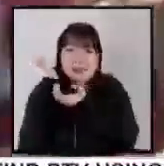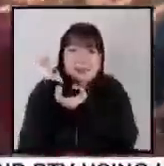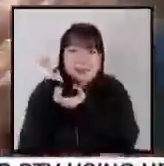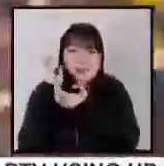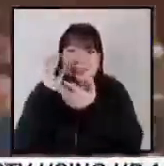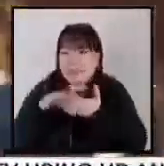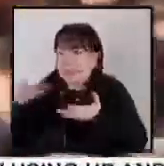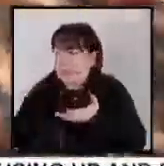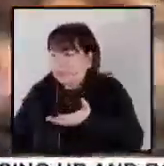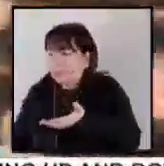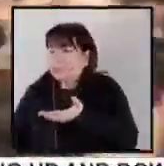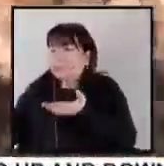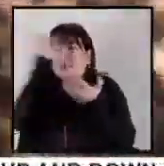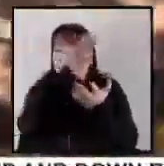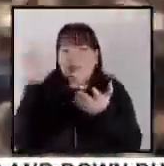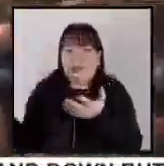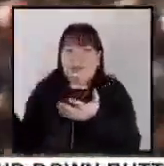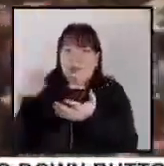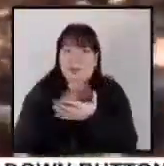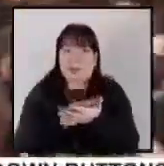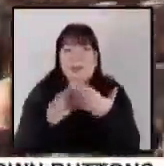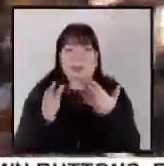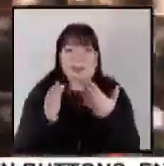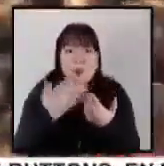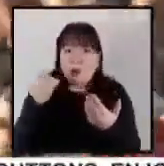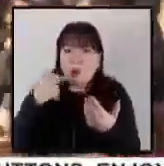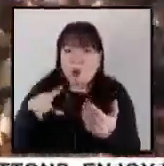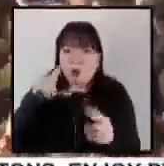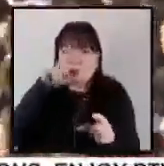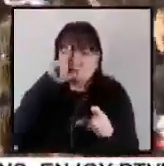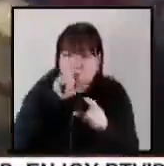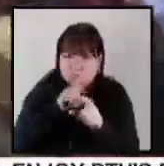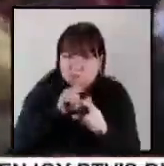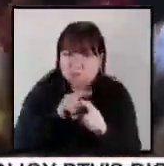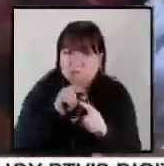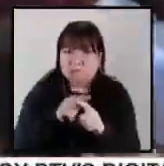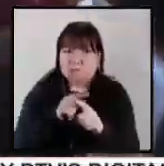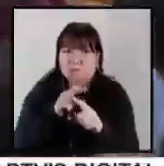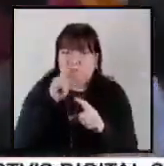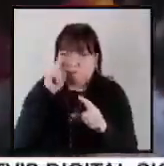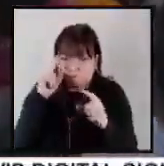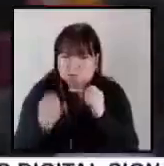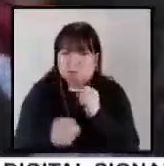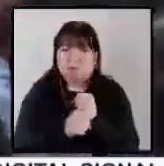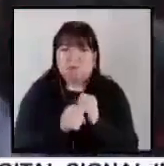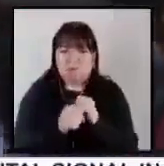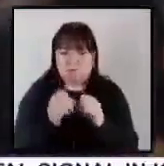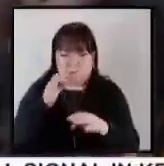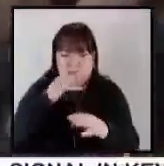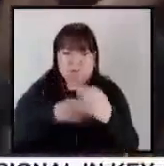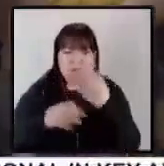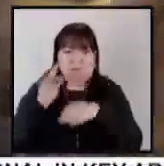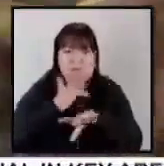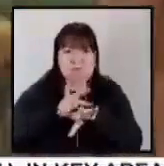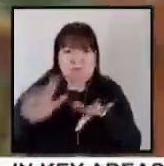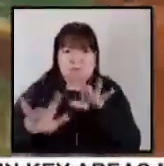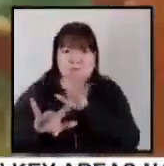Makita rin na walang sapin sa paa ang mga deboto bilang pagpapakita ng pamamanata at sakripisyo.